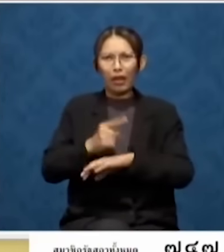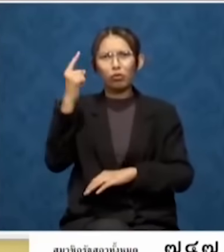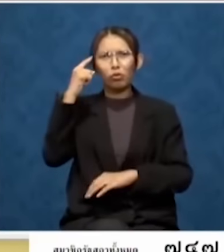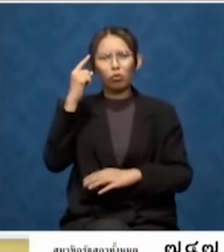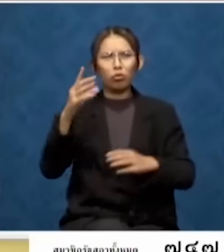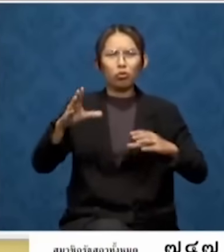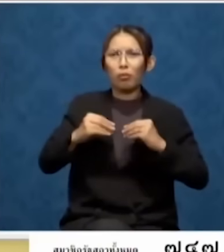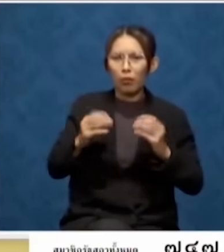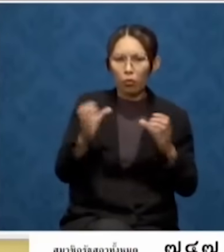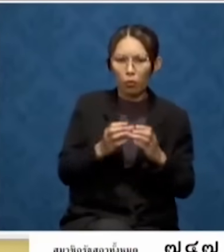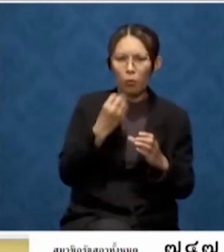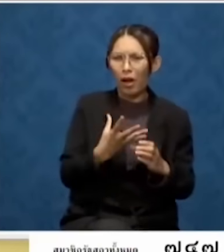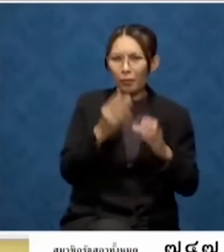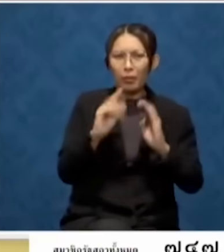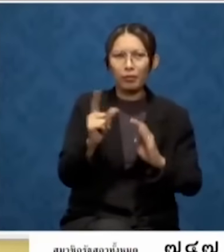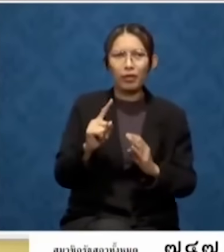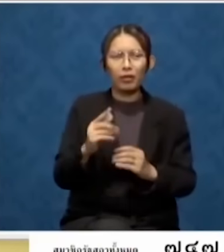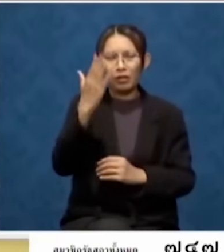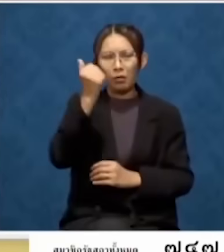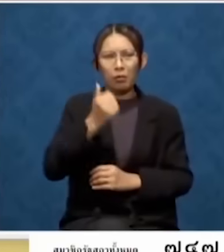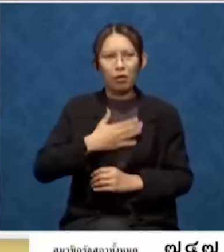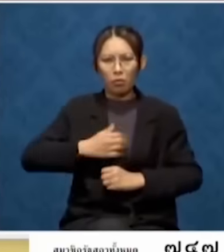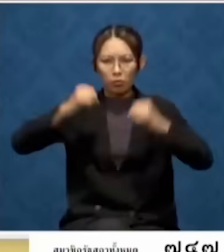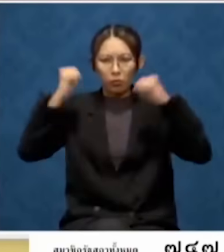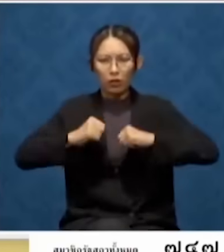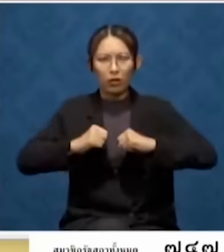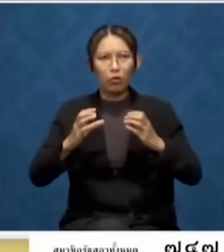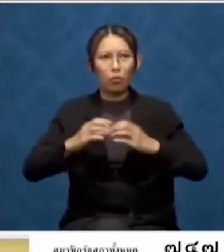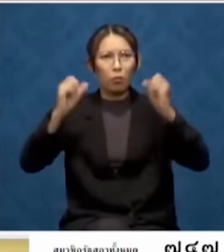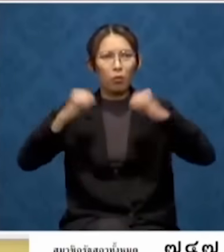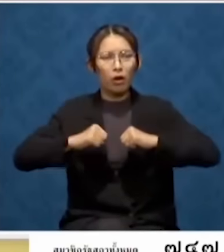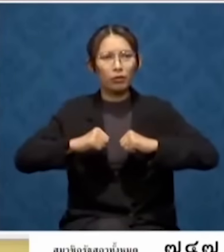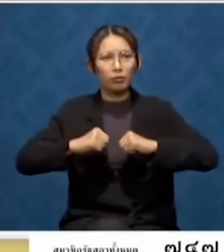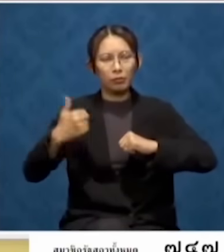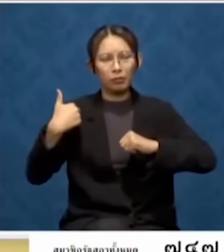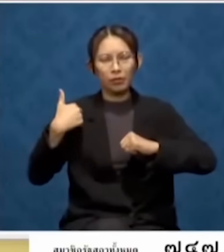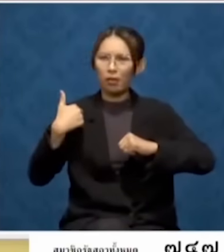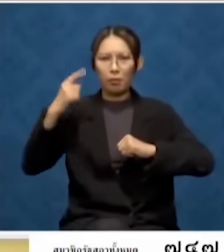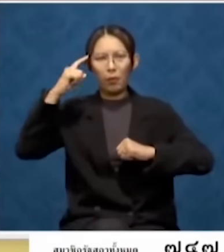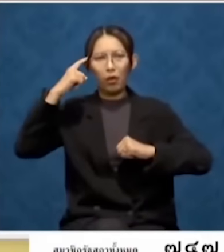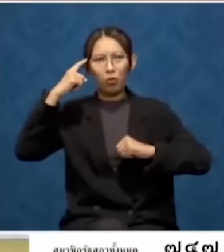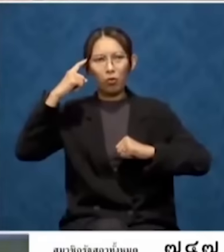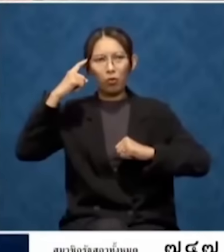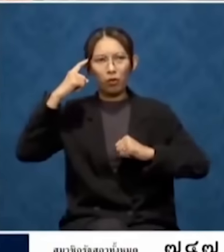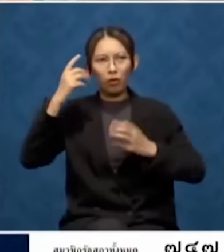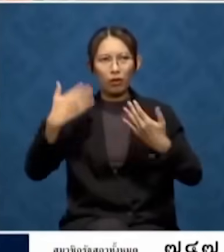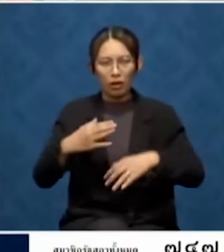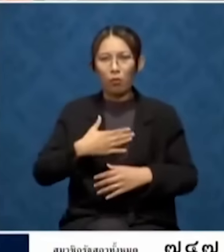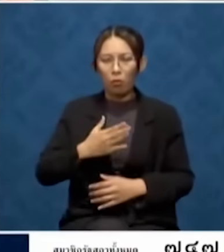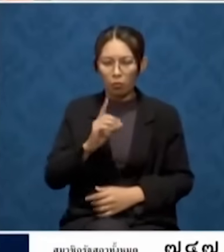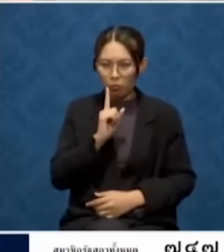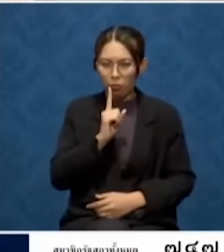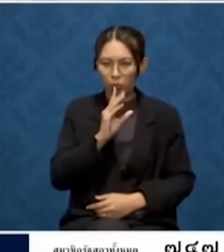จเสียงข้างมากได้อย่างไรเพราะเสียงข้างมากลงมติวันนั้นโดยที่ไม่รู้ว่าจะเสียงข้างมากจะเป็นอย่างไรและผมด้วยความสัตย์